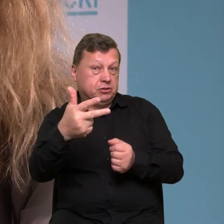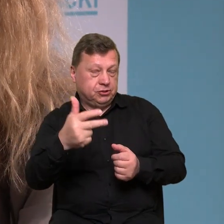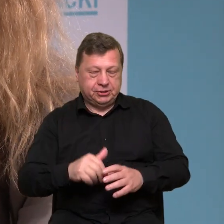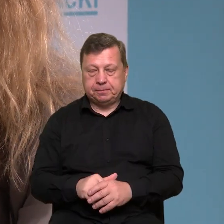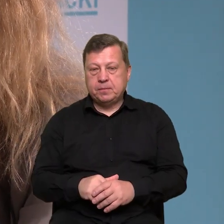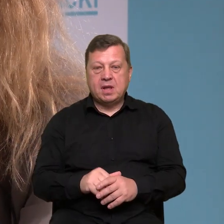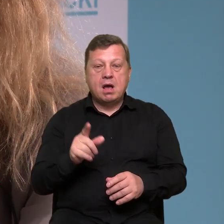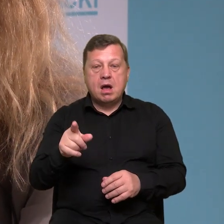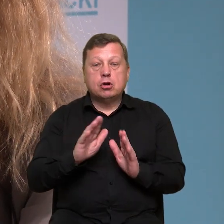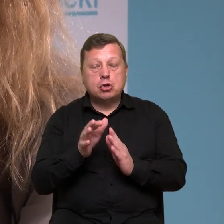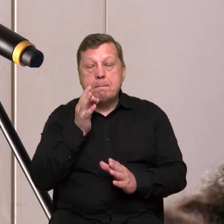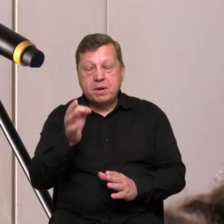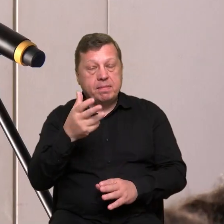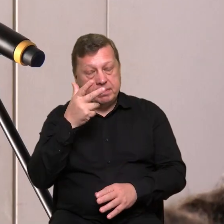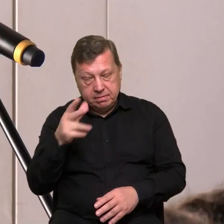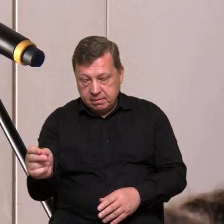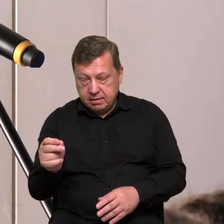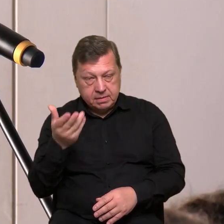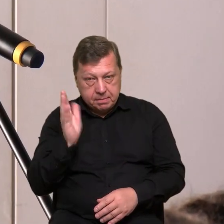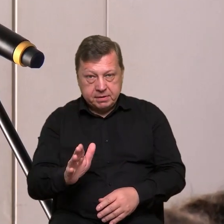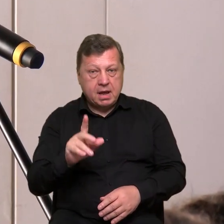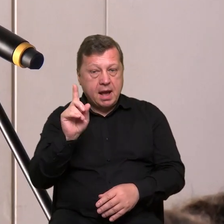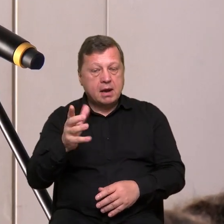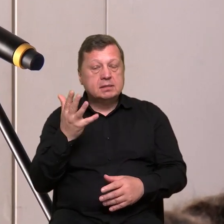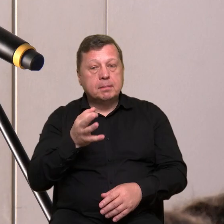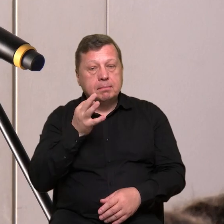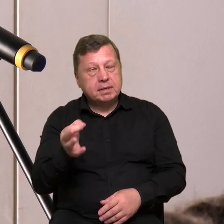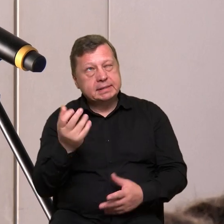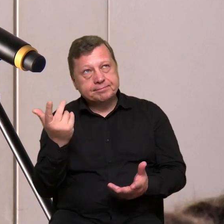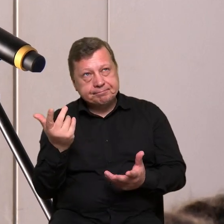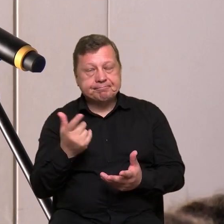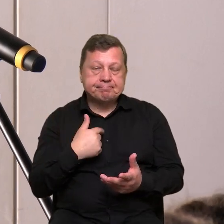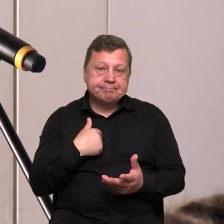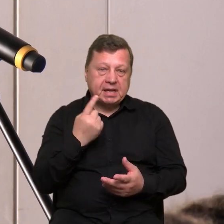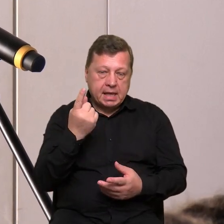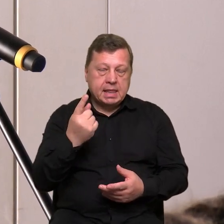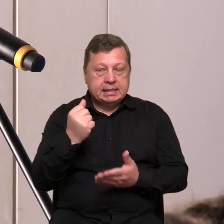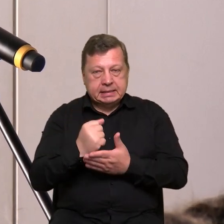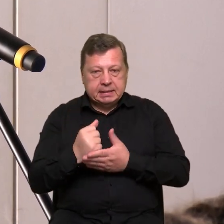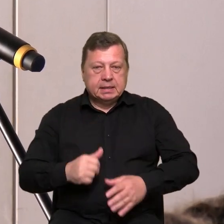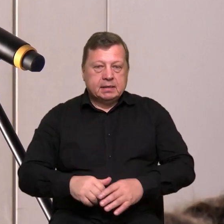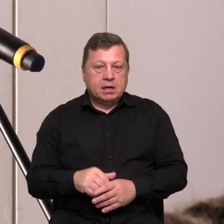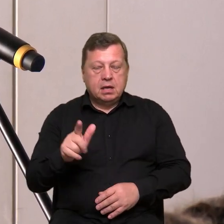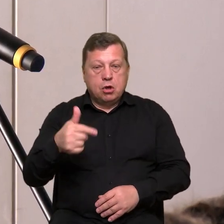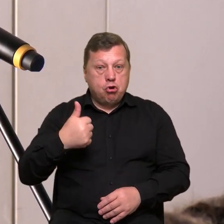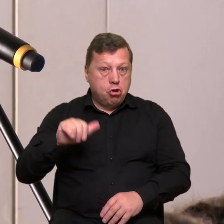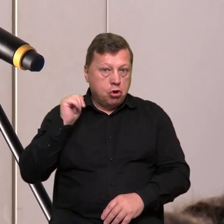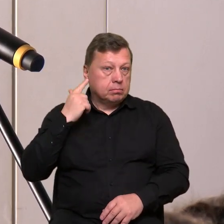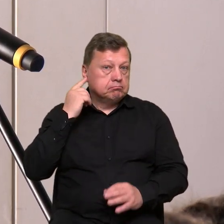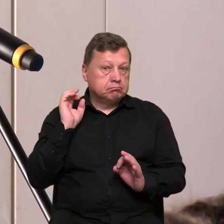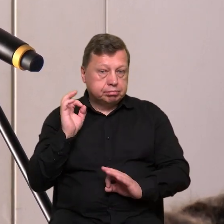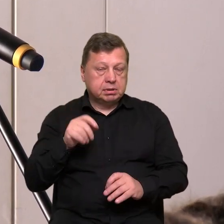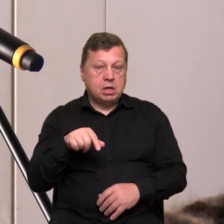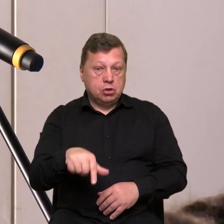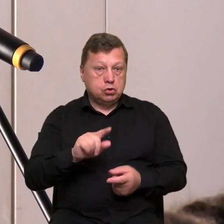więc nie zapytam o książkę, ale chciałam zapytać o taką rzecz, mianowicie jak rok temu się dowiedziałam, że